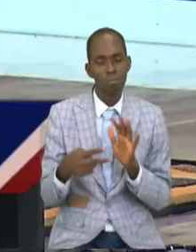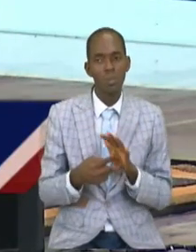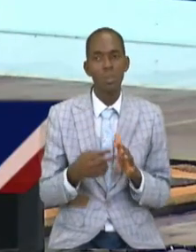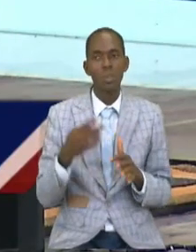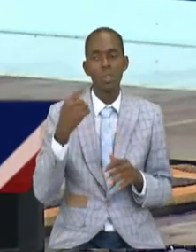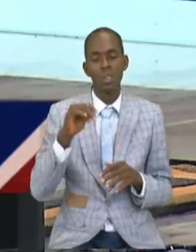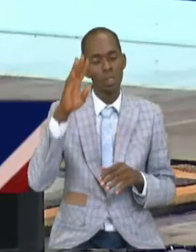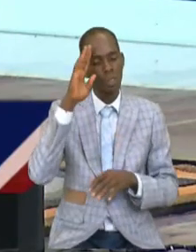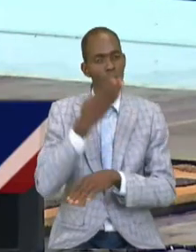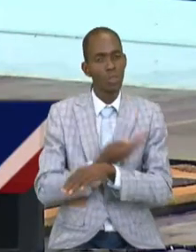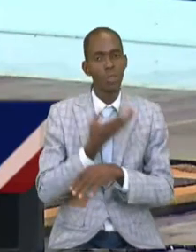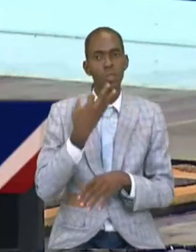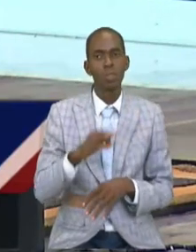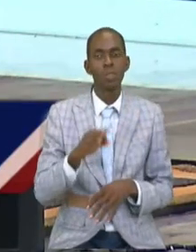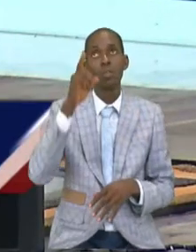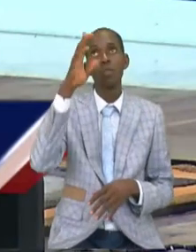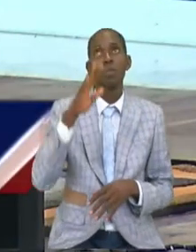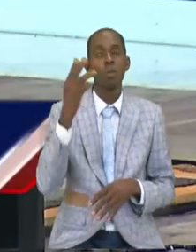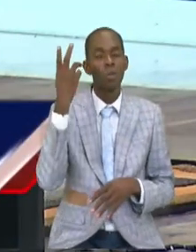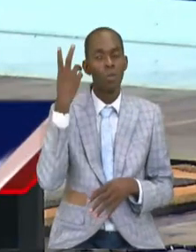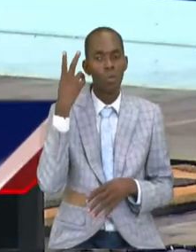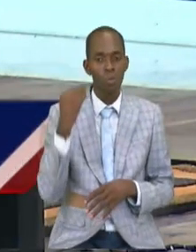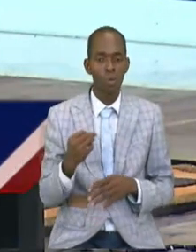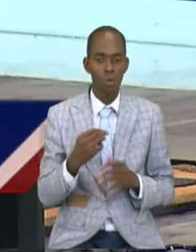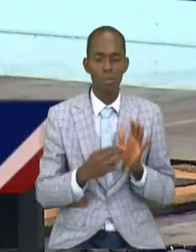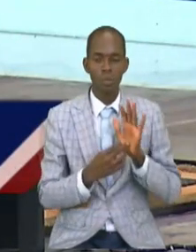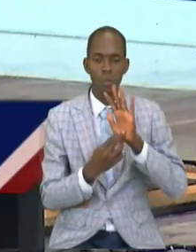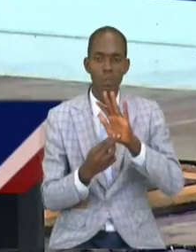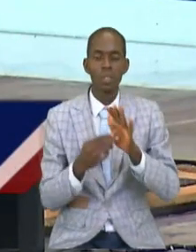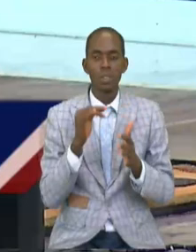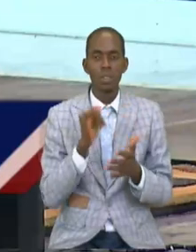1 Jean 3, verset 8.